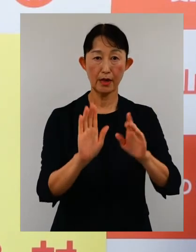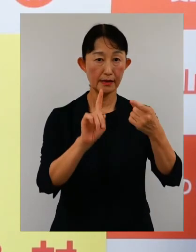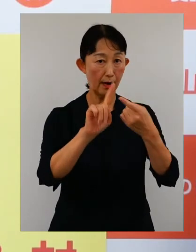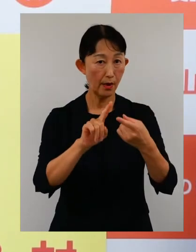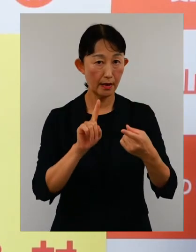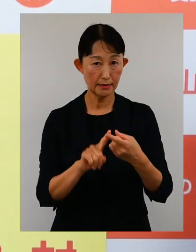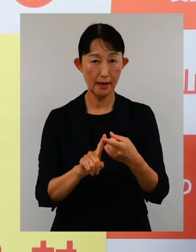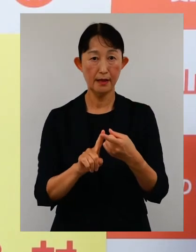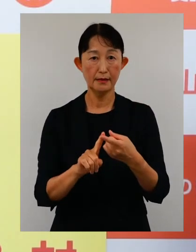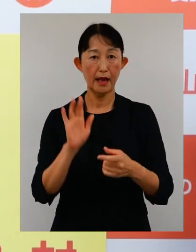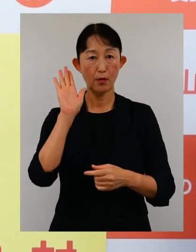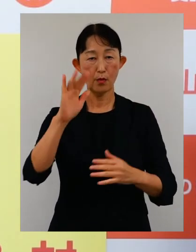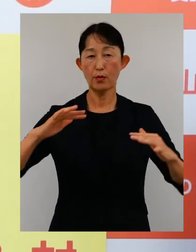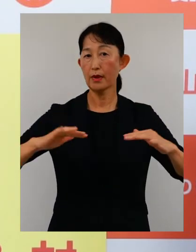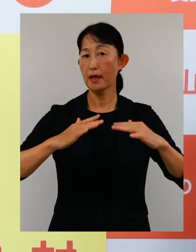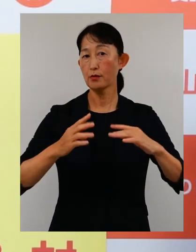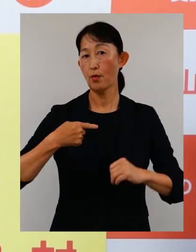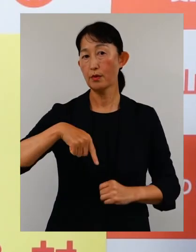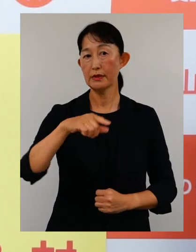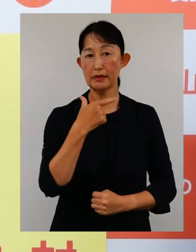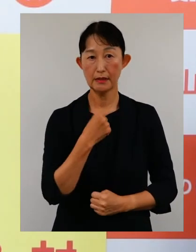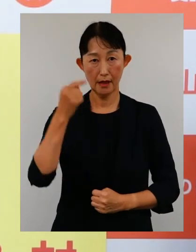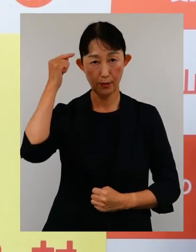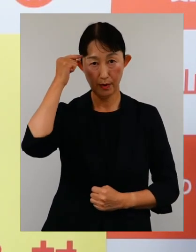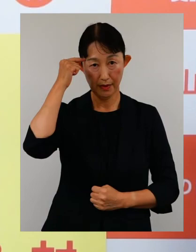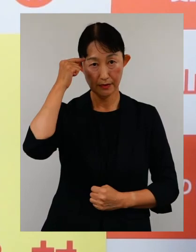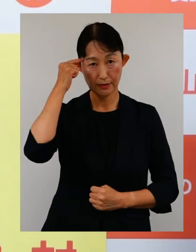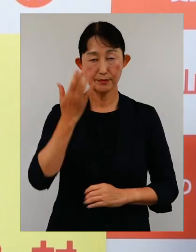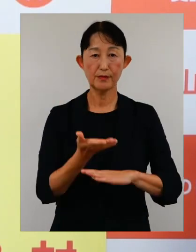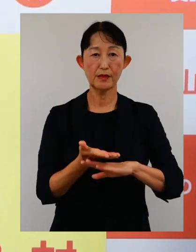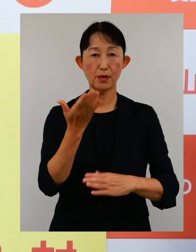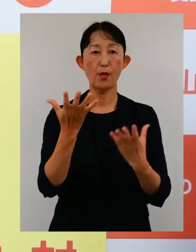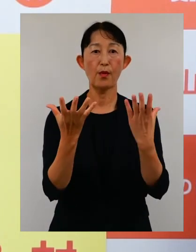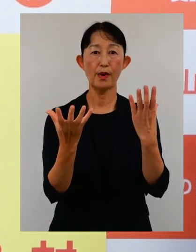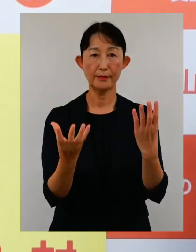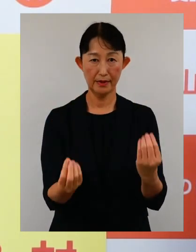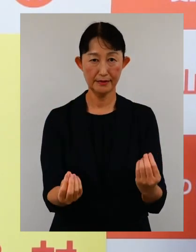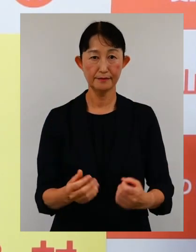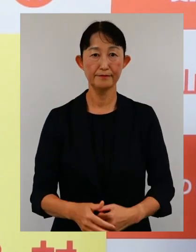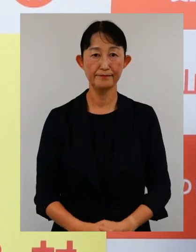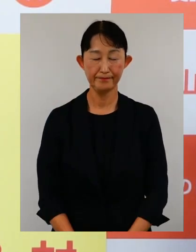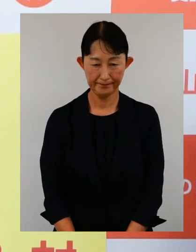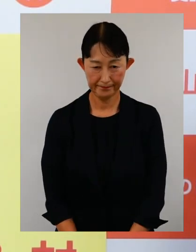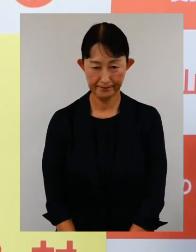を注視しつつ、今後検討してまいりたいと存じます。私からは以上でございます。